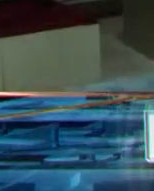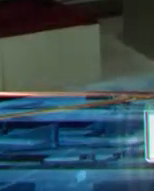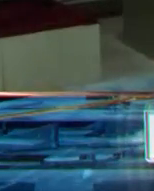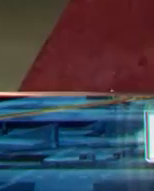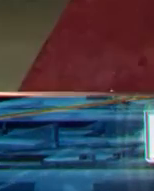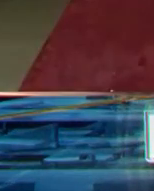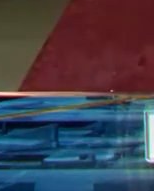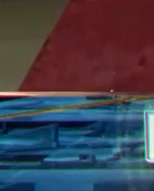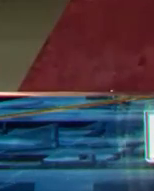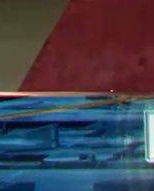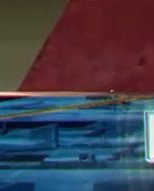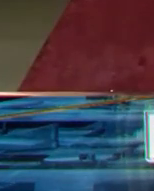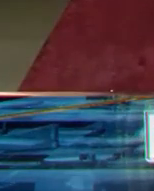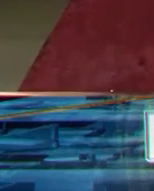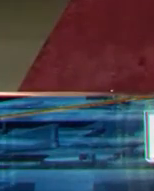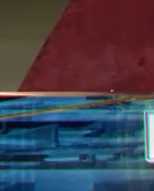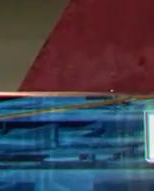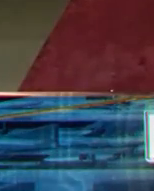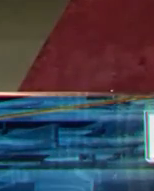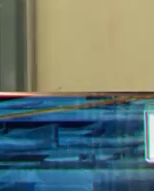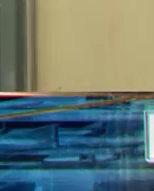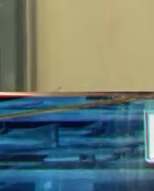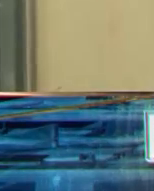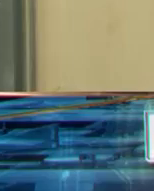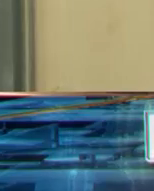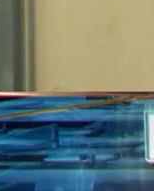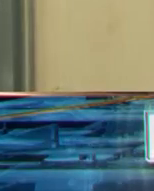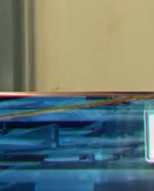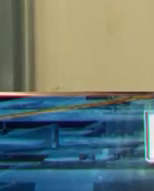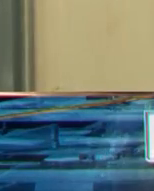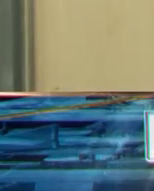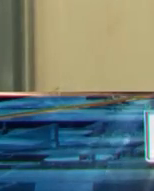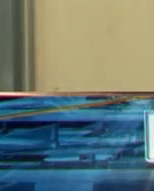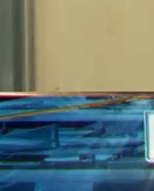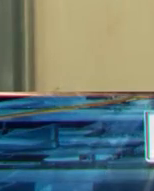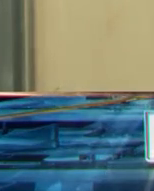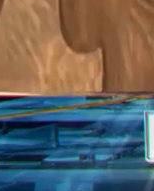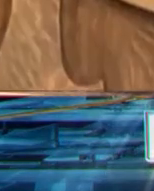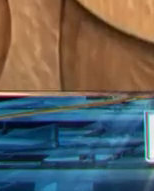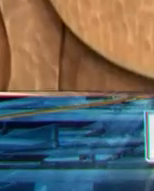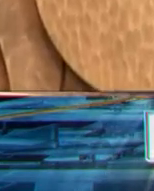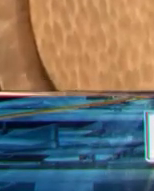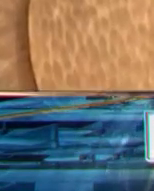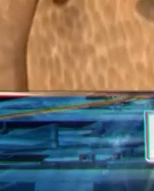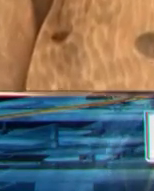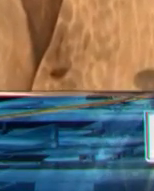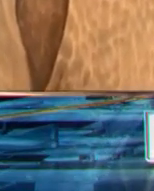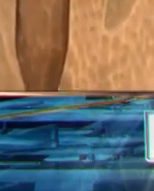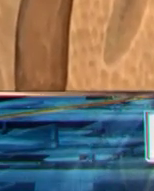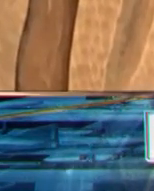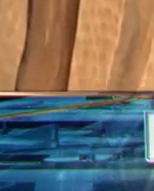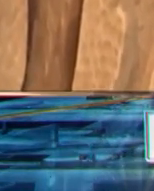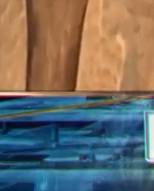Онлайн саяхат. Облыста жеңістің 75 жылдығына арналған мәдени шаралар онлайн өткізіліп жатыр. Шарамыздың